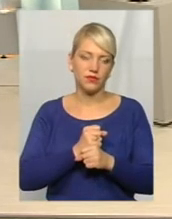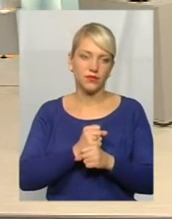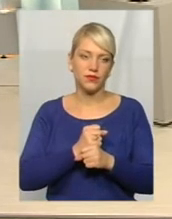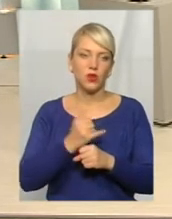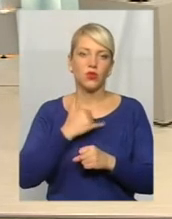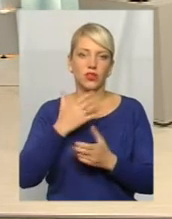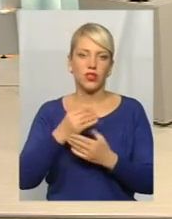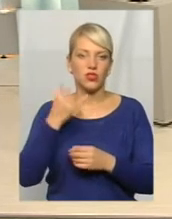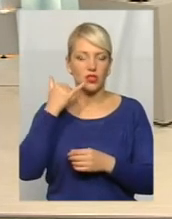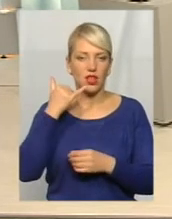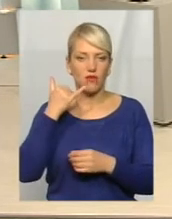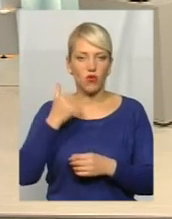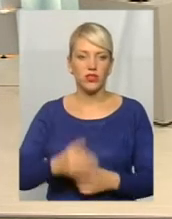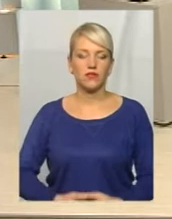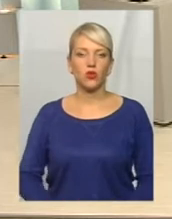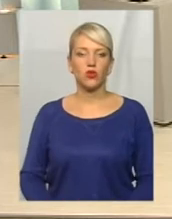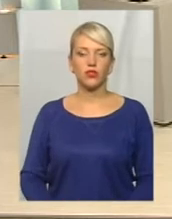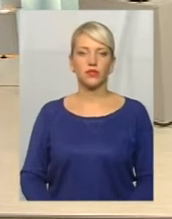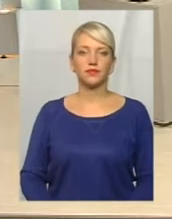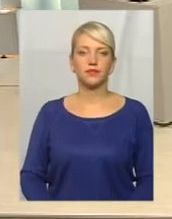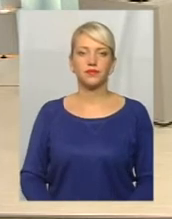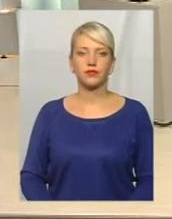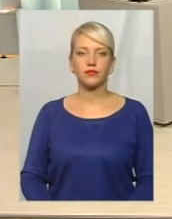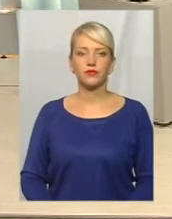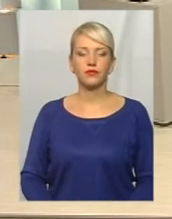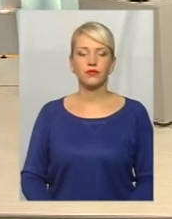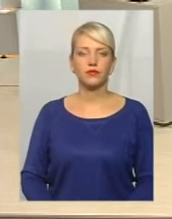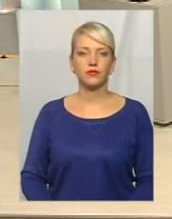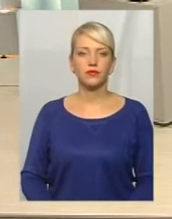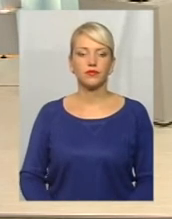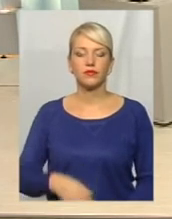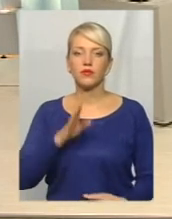В нас є ще один телефонний дзвінок, слухаємо вас. Говоріть, будь ласка.